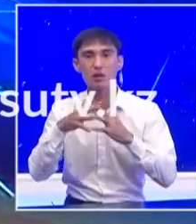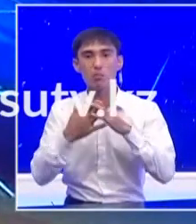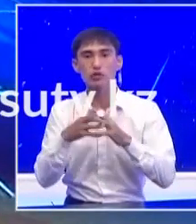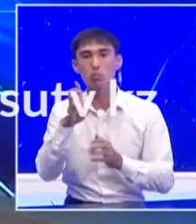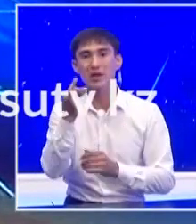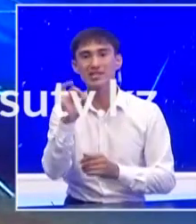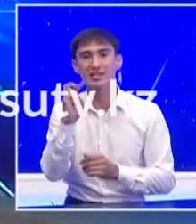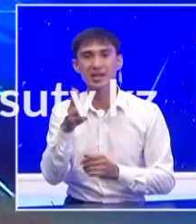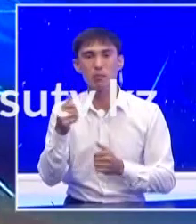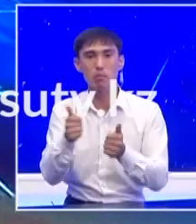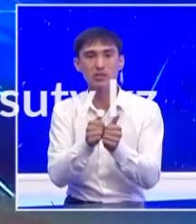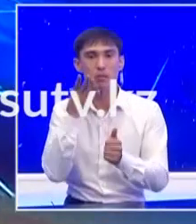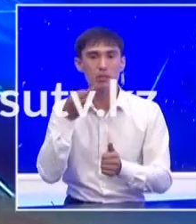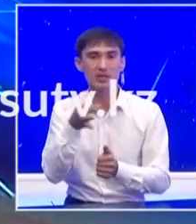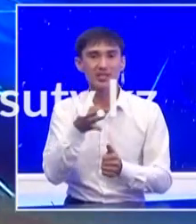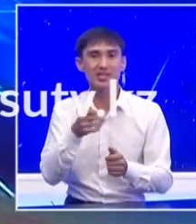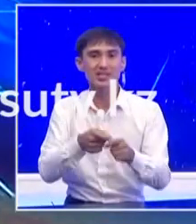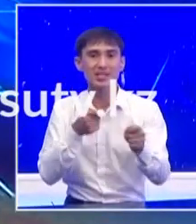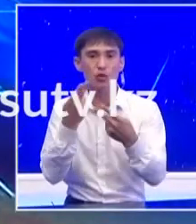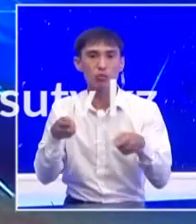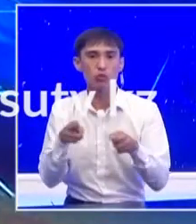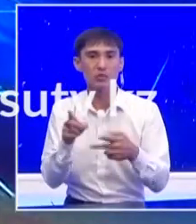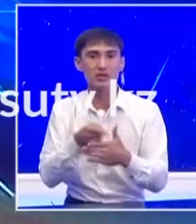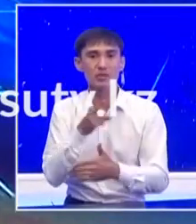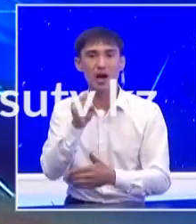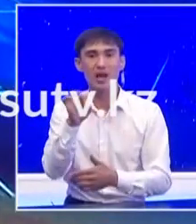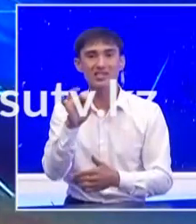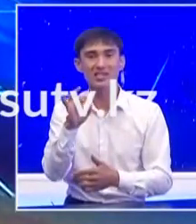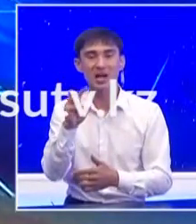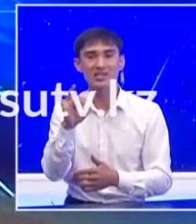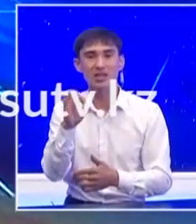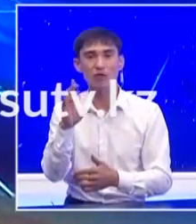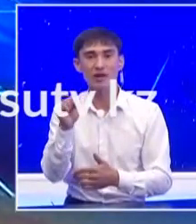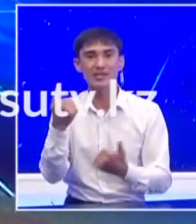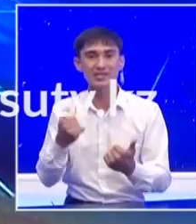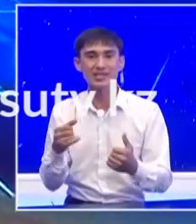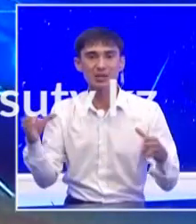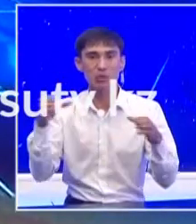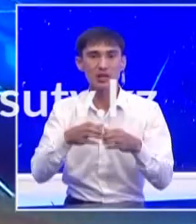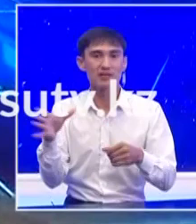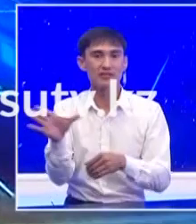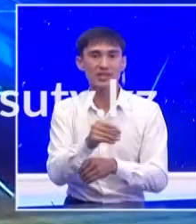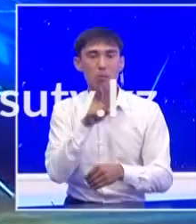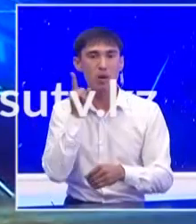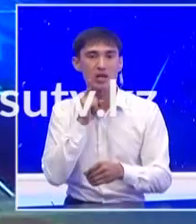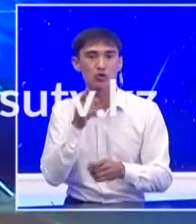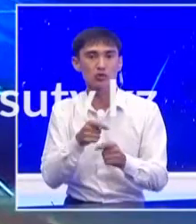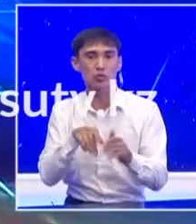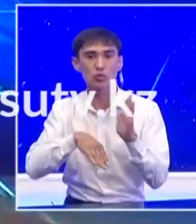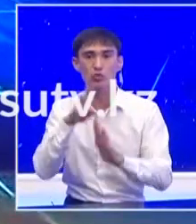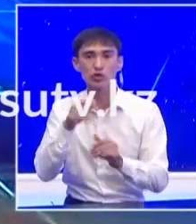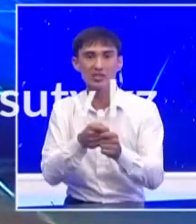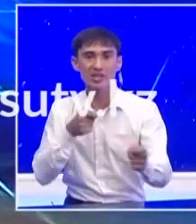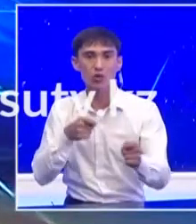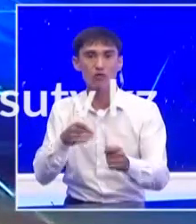что близ Алматы, в стрелковом клубе имени Александра Асанова. Здесь собралась вся молодежная элита стрелкового спорта из